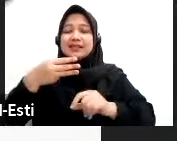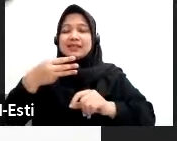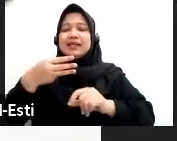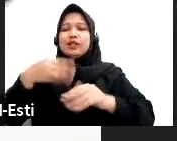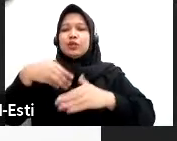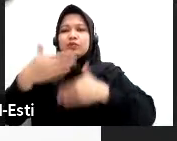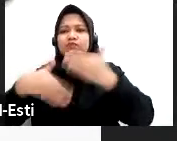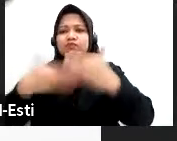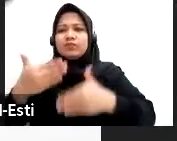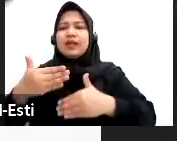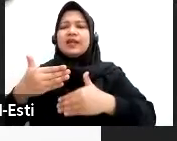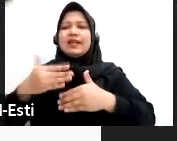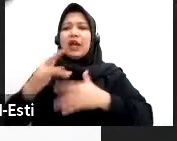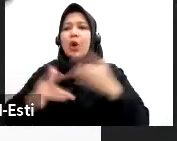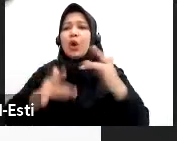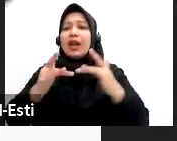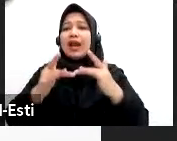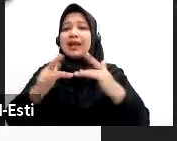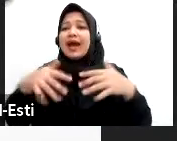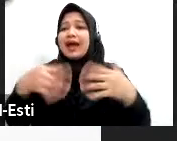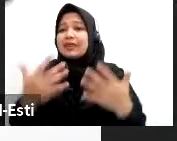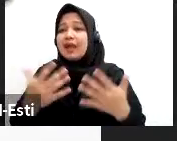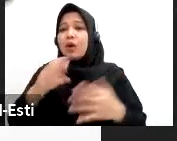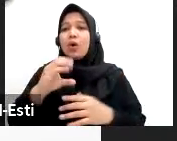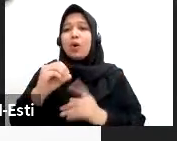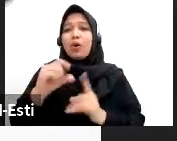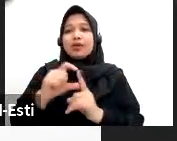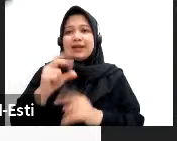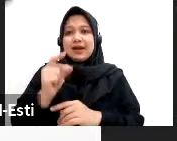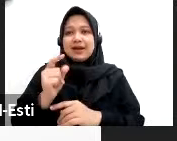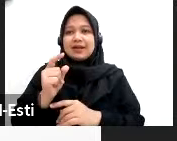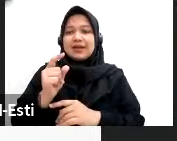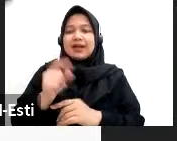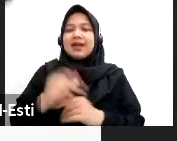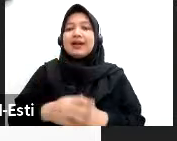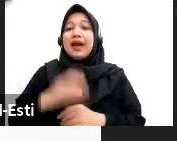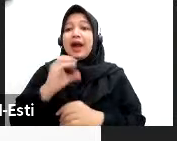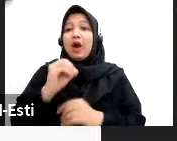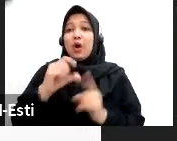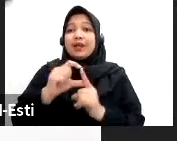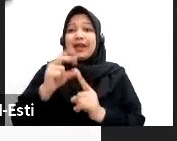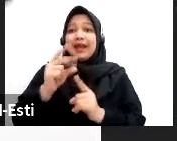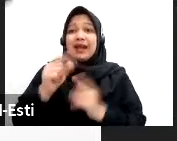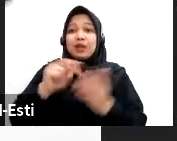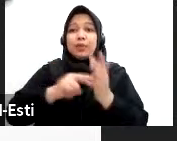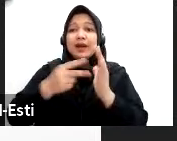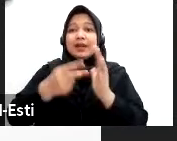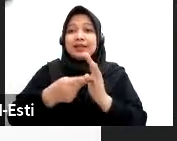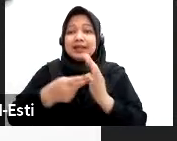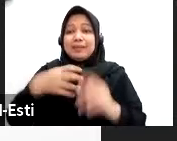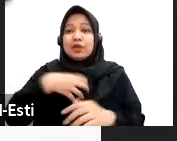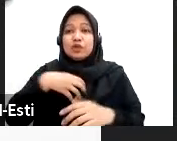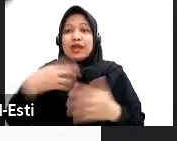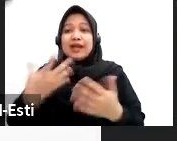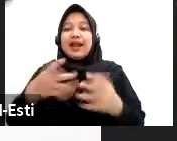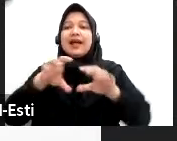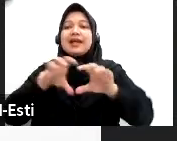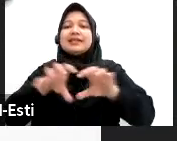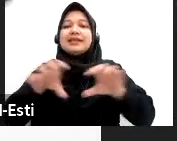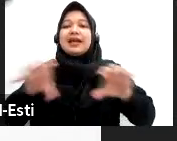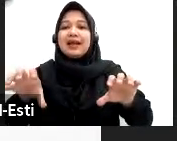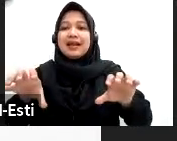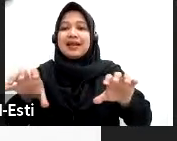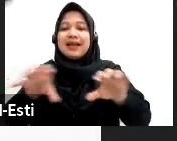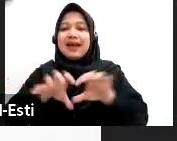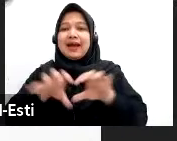Odia maka Odia disini dimaksudkan sebagai sarana yaitu Odi